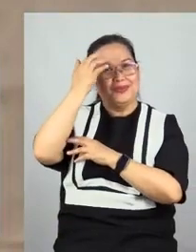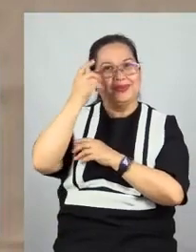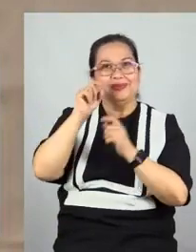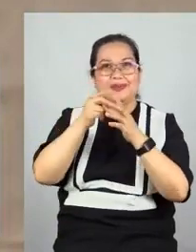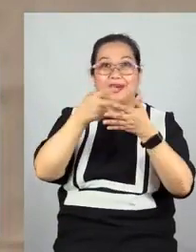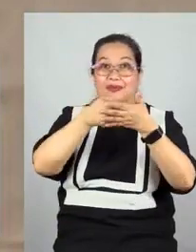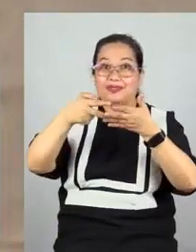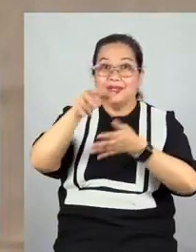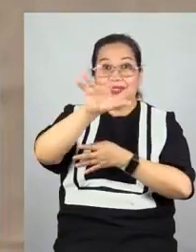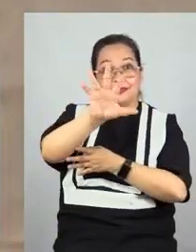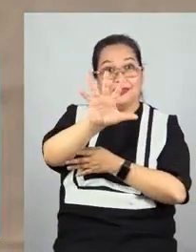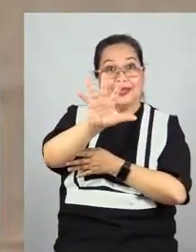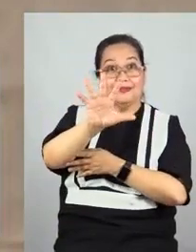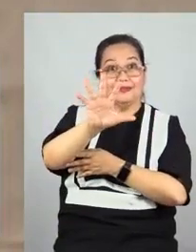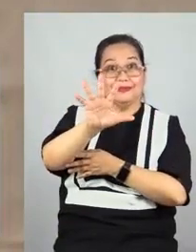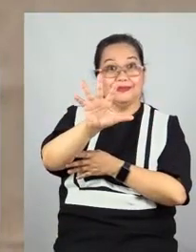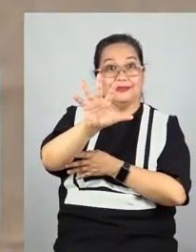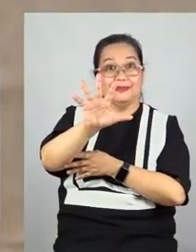Verse 5.